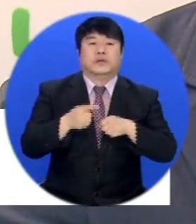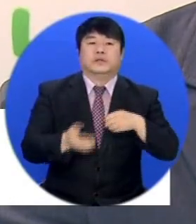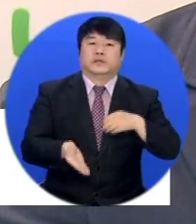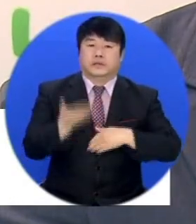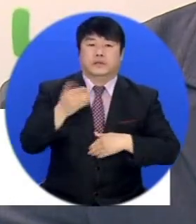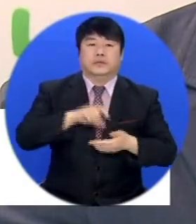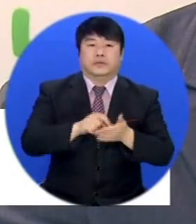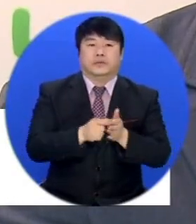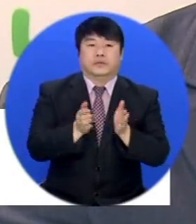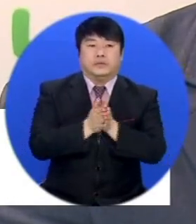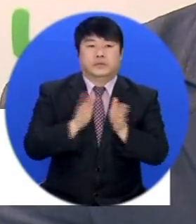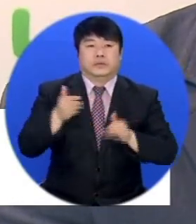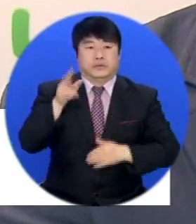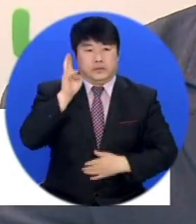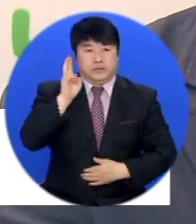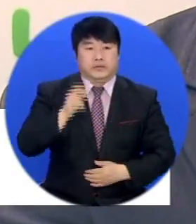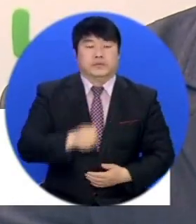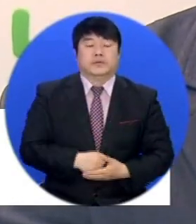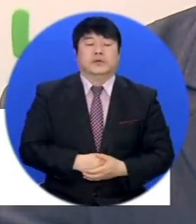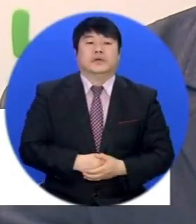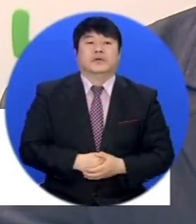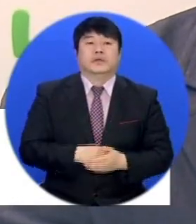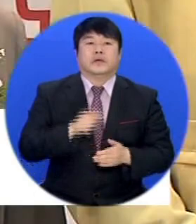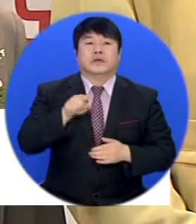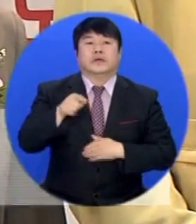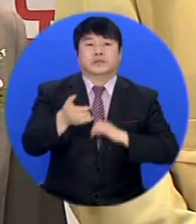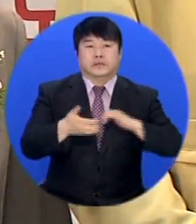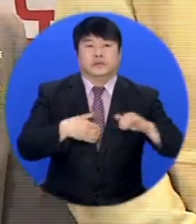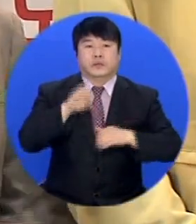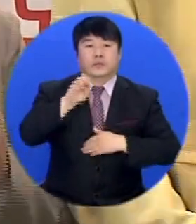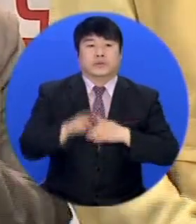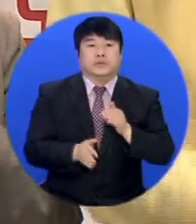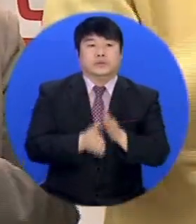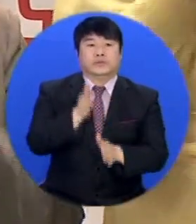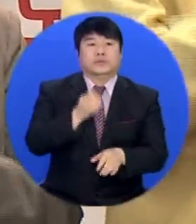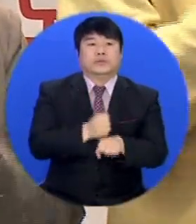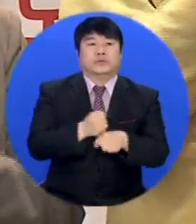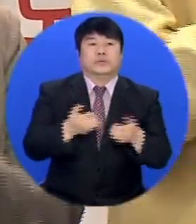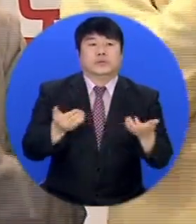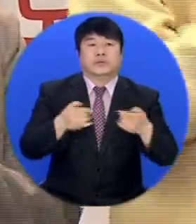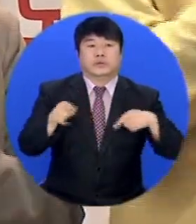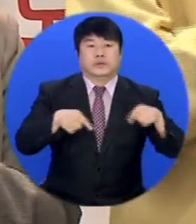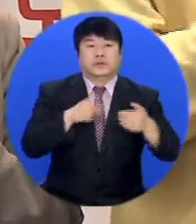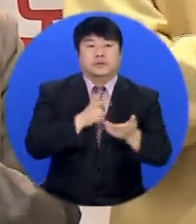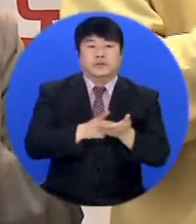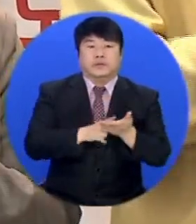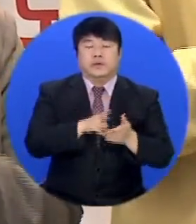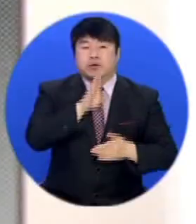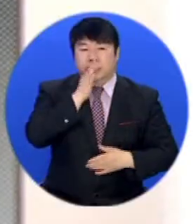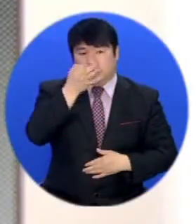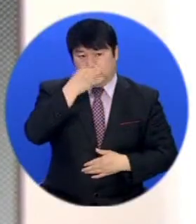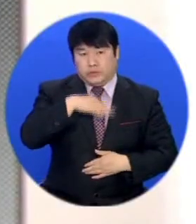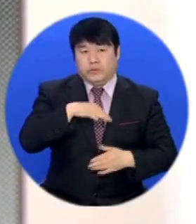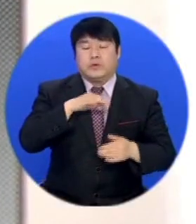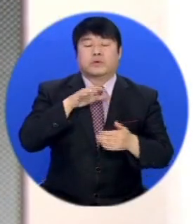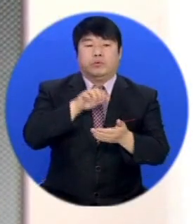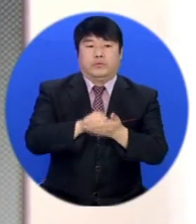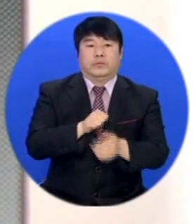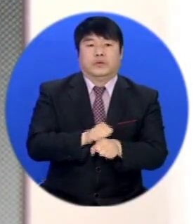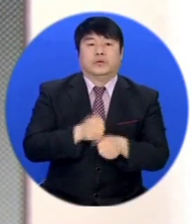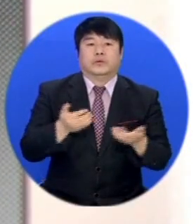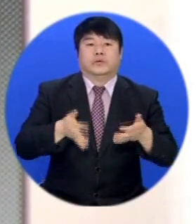중으로 출범될 것으로 전망됩니다. 이에 앞서 광주시는 노동정책의 실효성을 확보하고